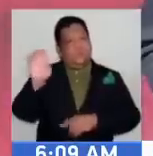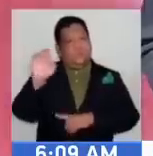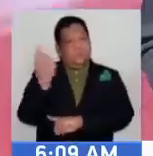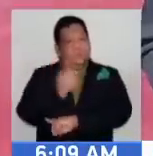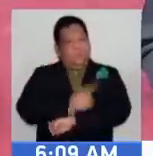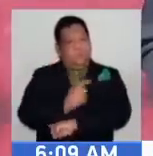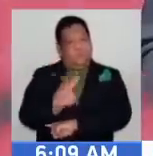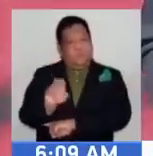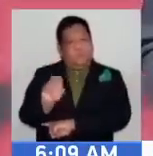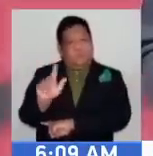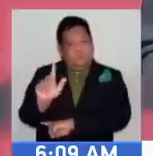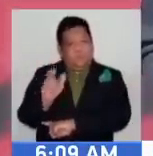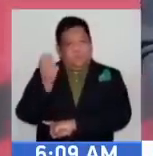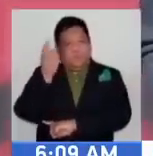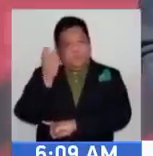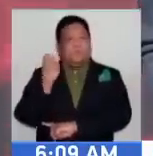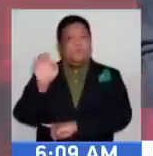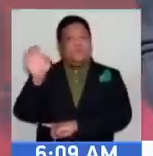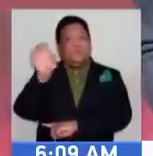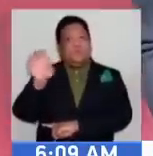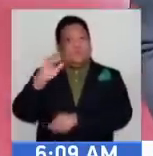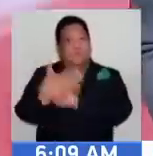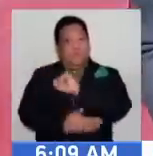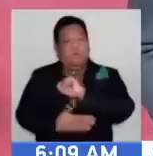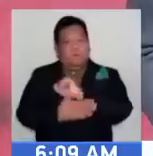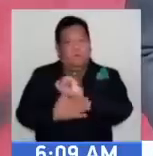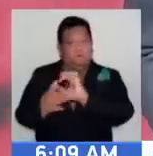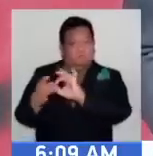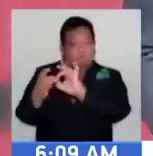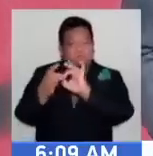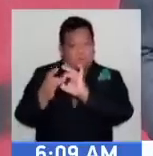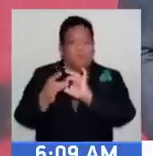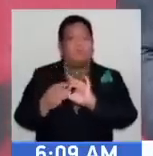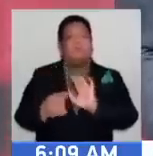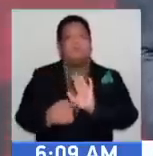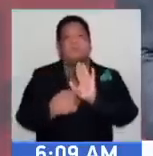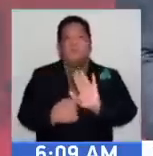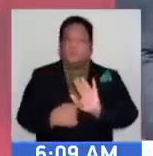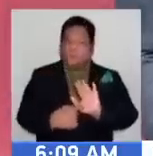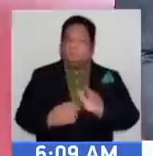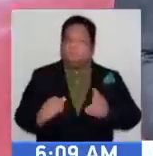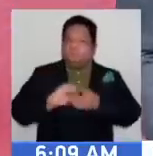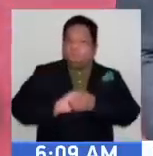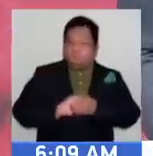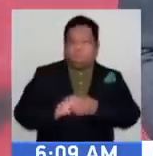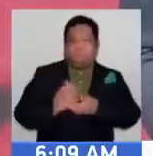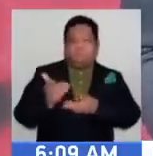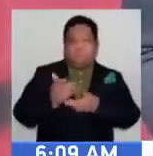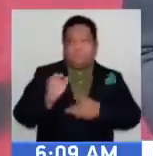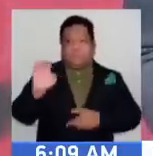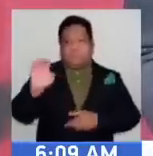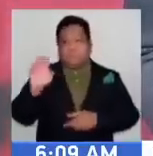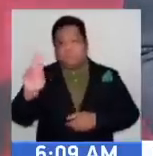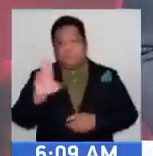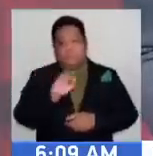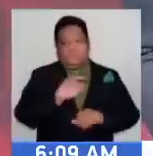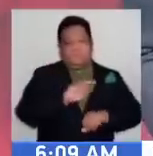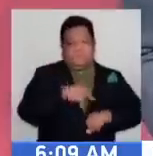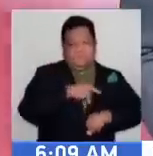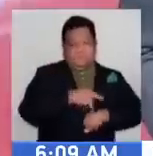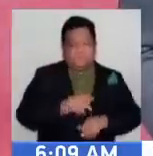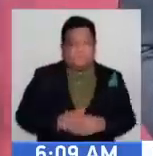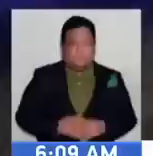countries, simbolo rin daw ito ng pagkakaibigan ng EU at ng Pilipinas. May unang balita si Jamie